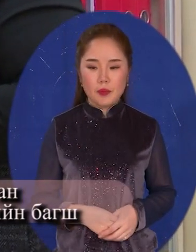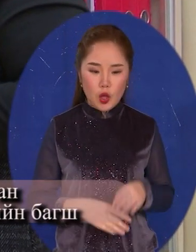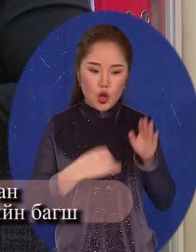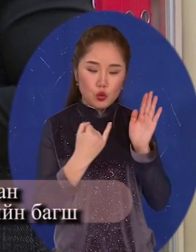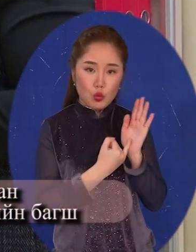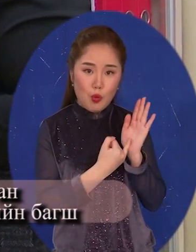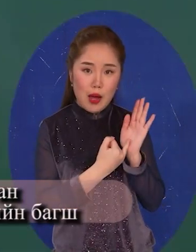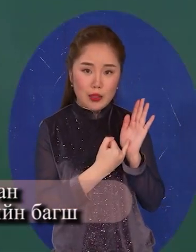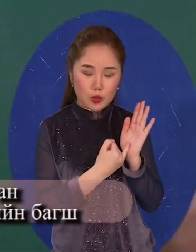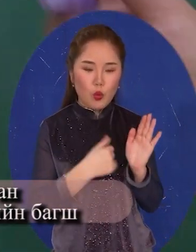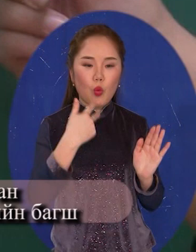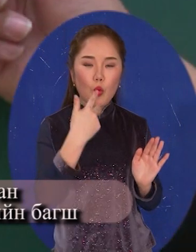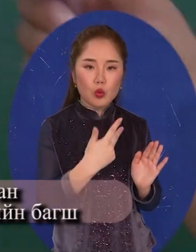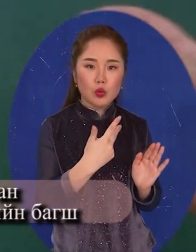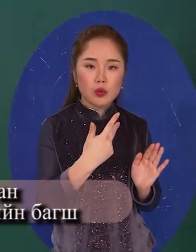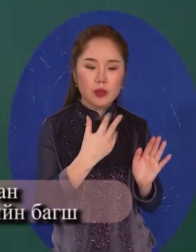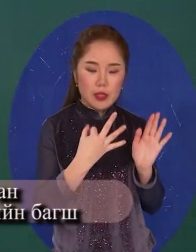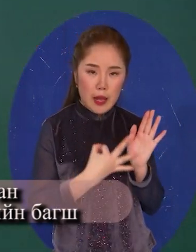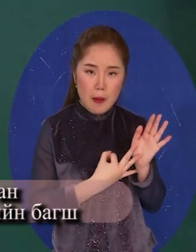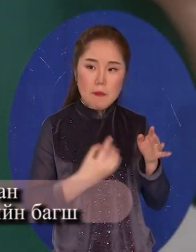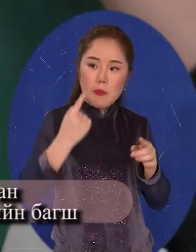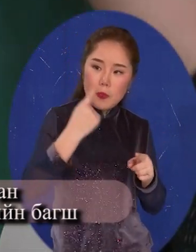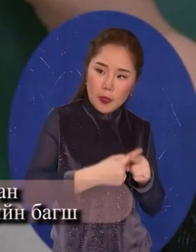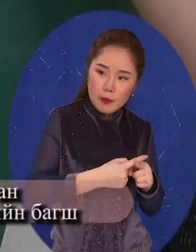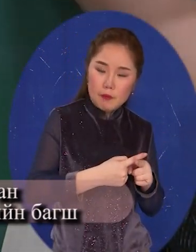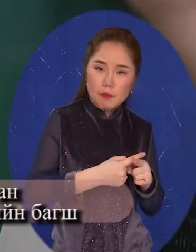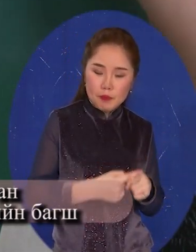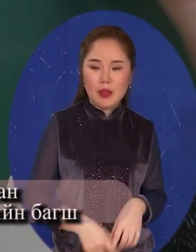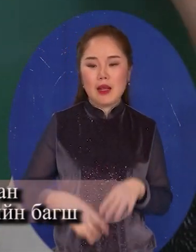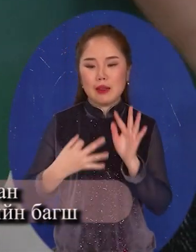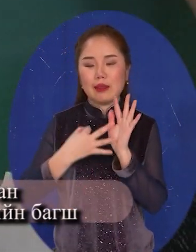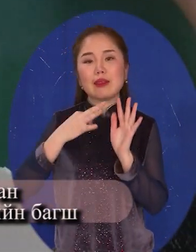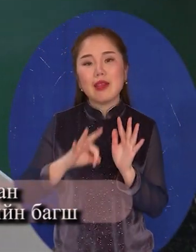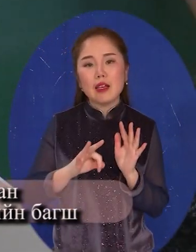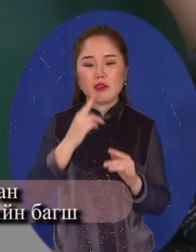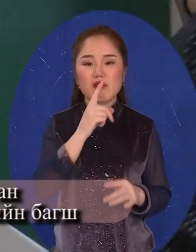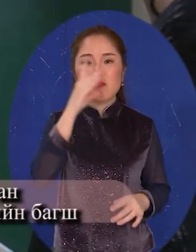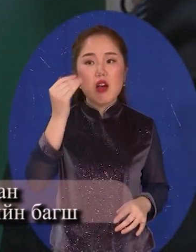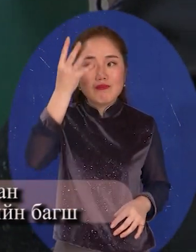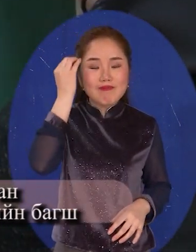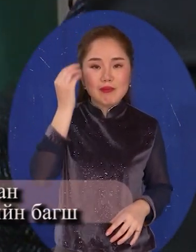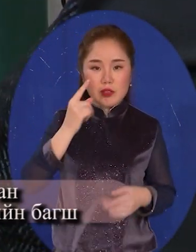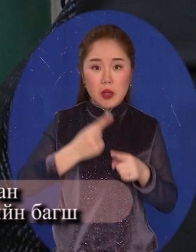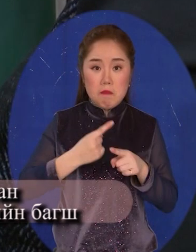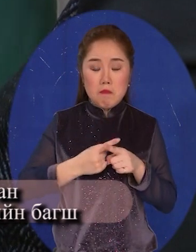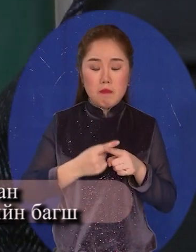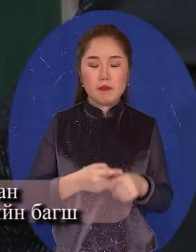жатқа қосайық. 100 дегеніміз 80 және нешенің қосындысы болушы еді? 80